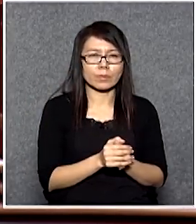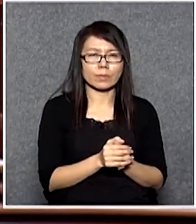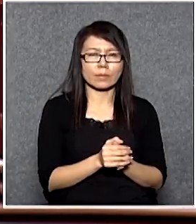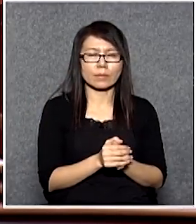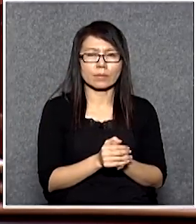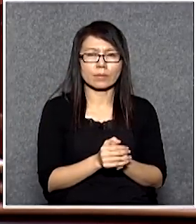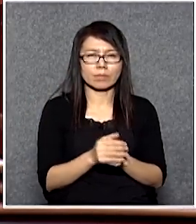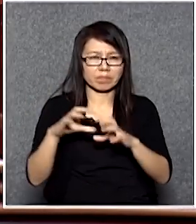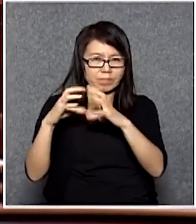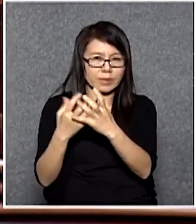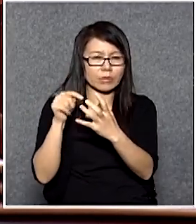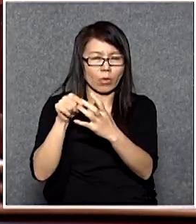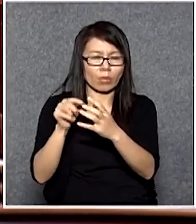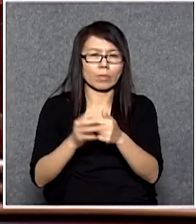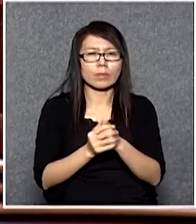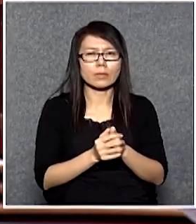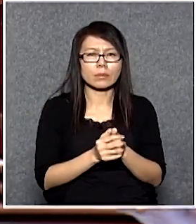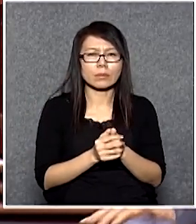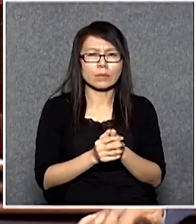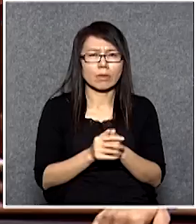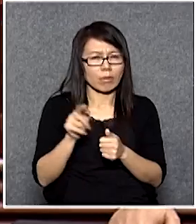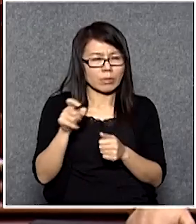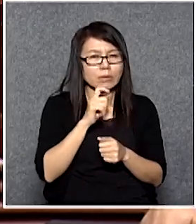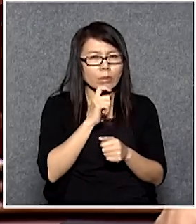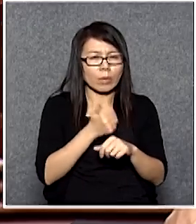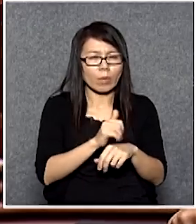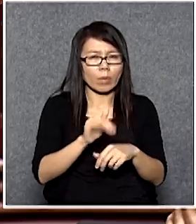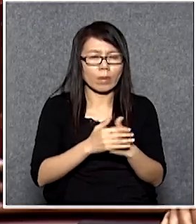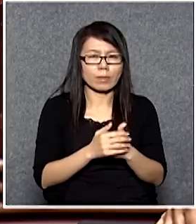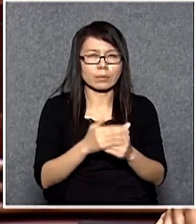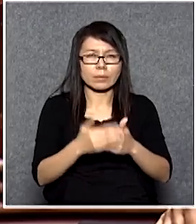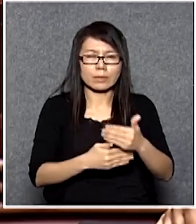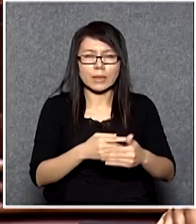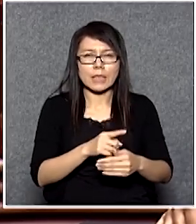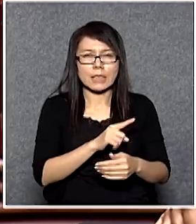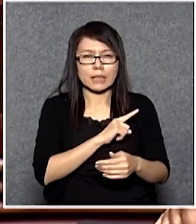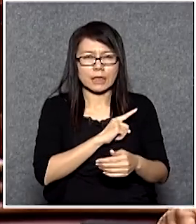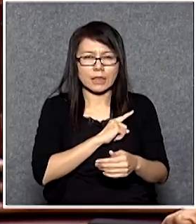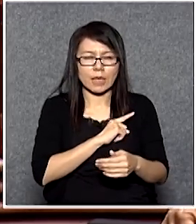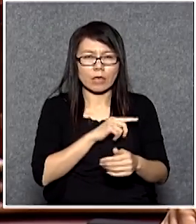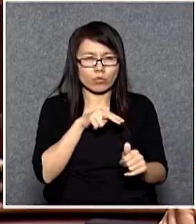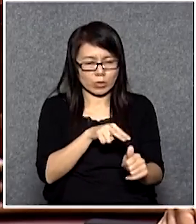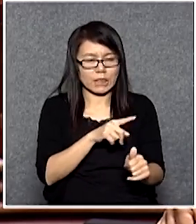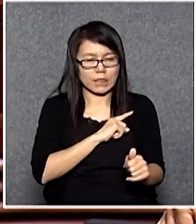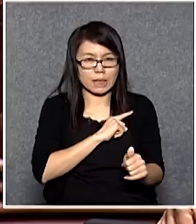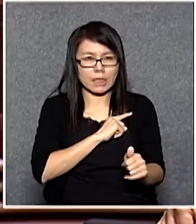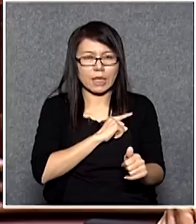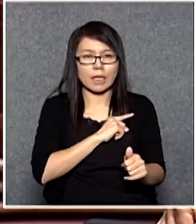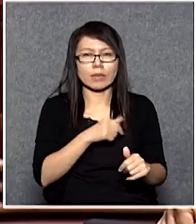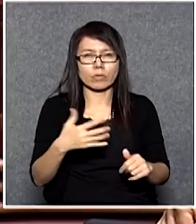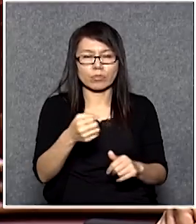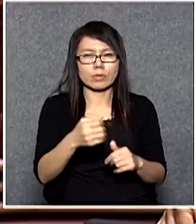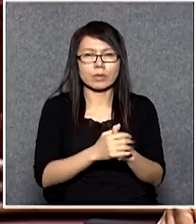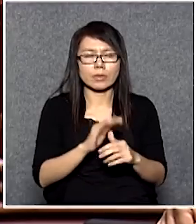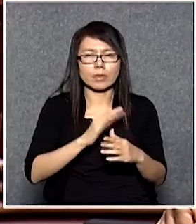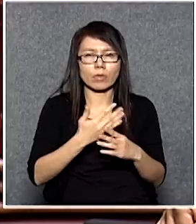组织，它是会进行一个自我约束的，主席。因为